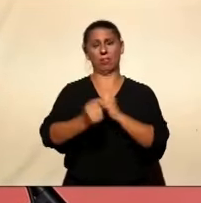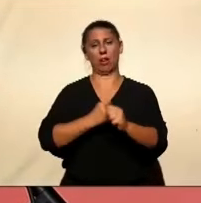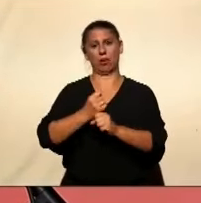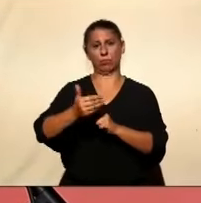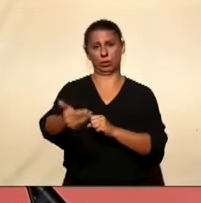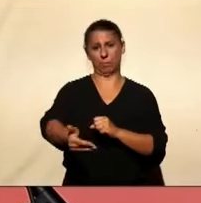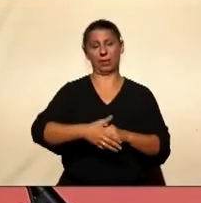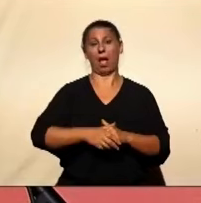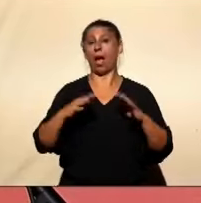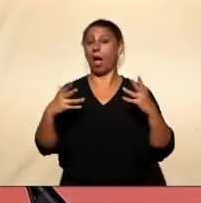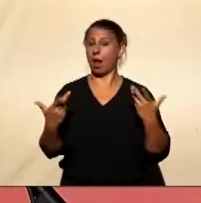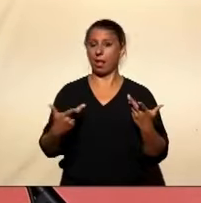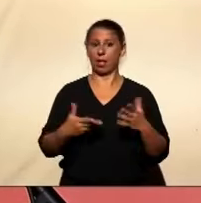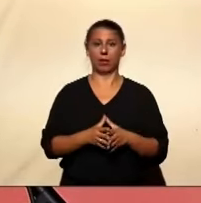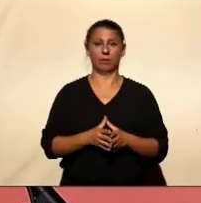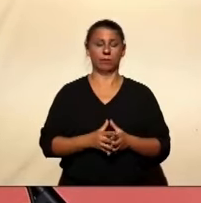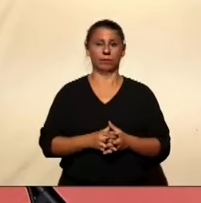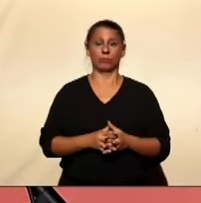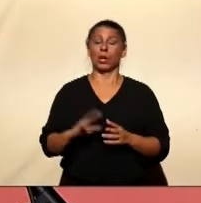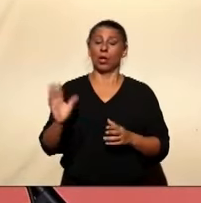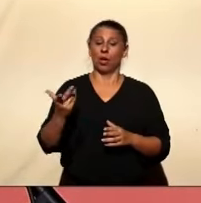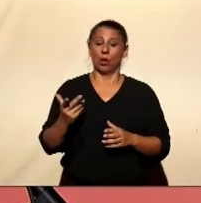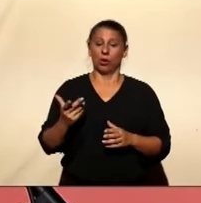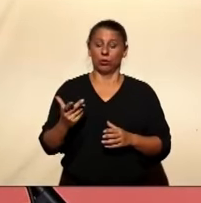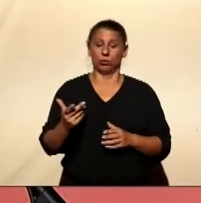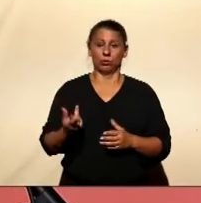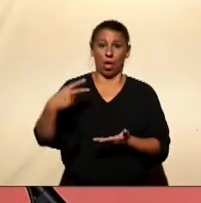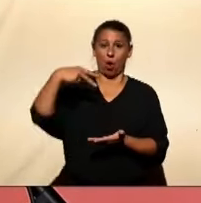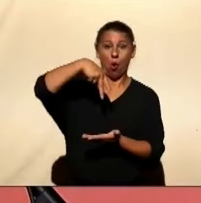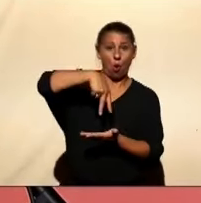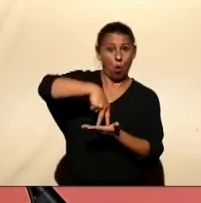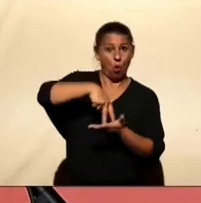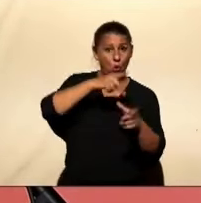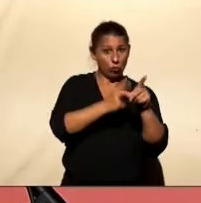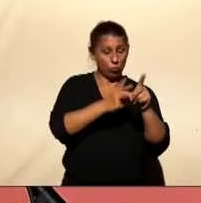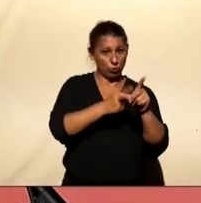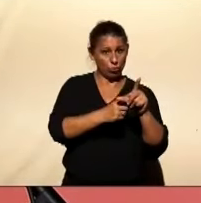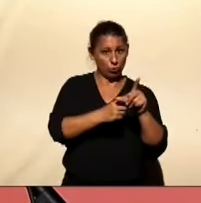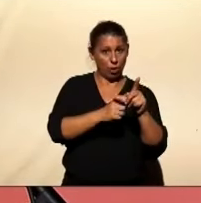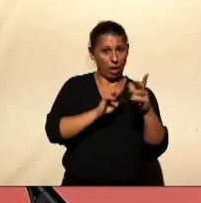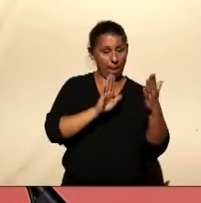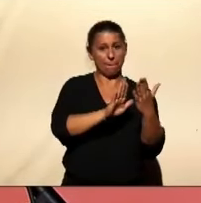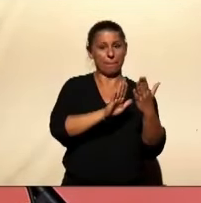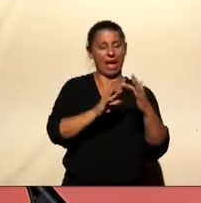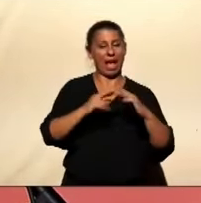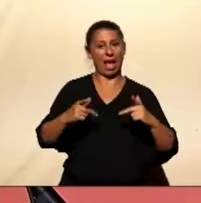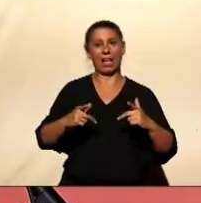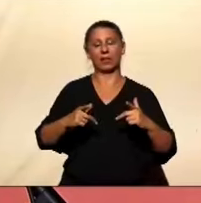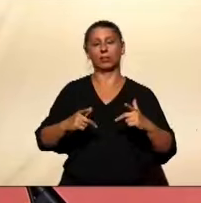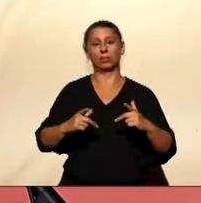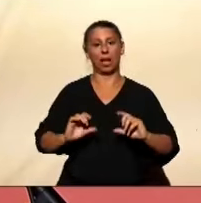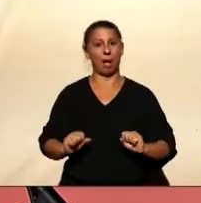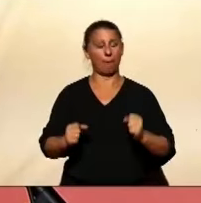ακολούθησαν, αλλά και όταν στάθηκε όρθιο απέναντι στην αντεπαναστατική